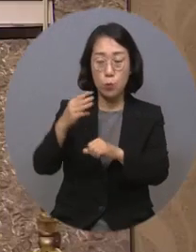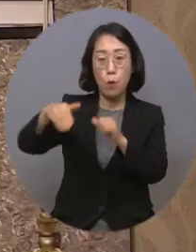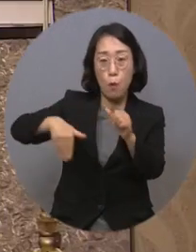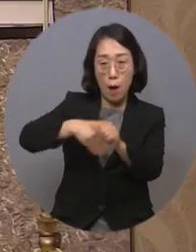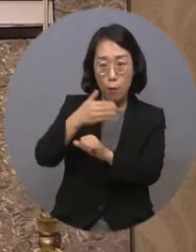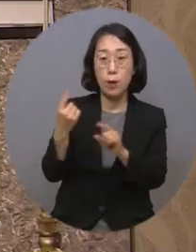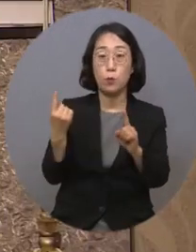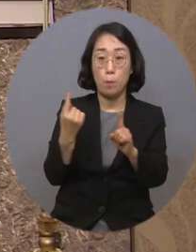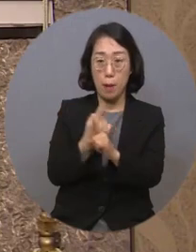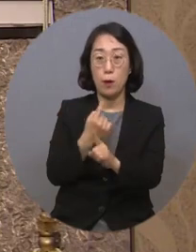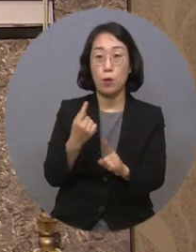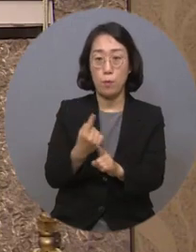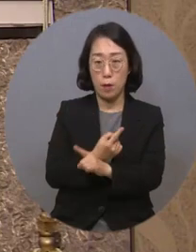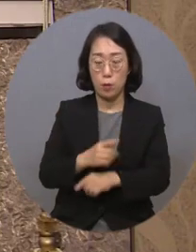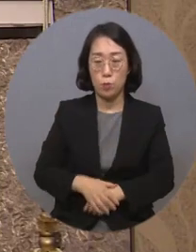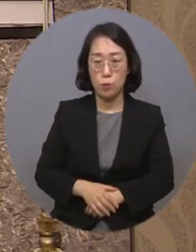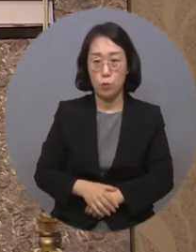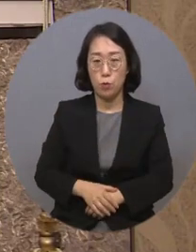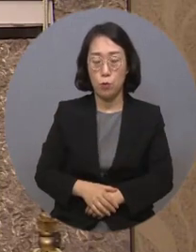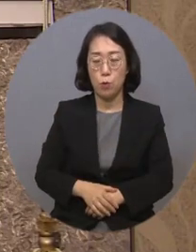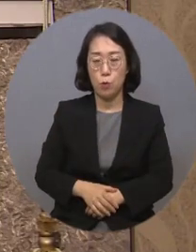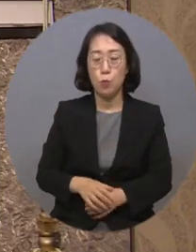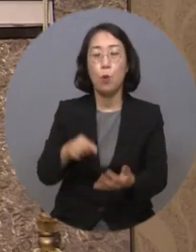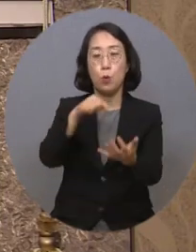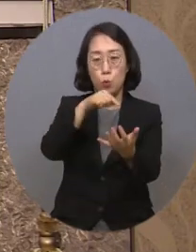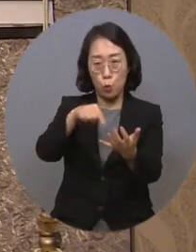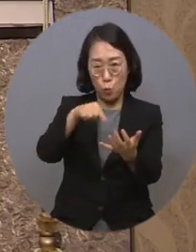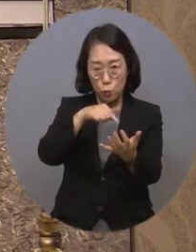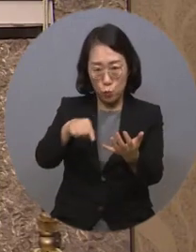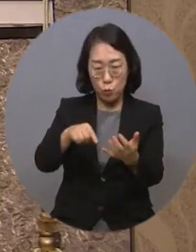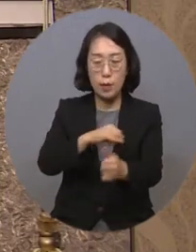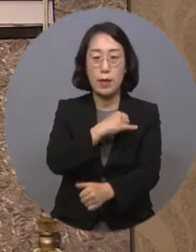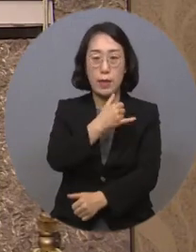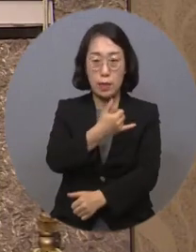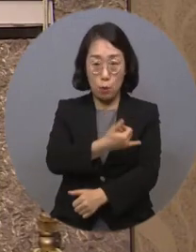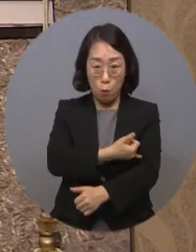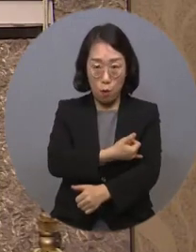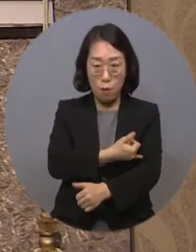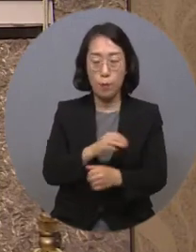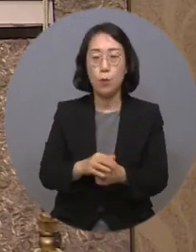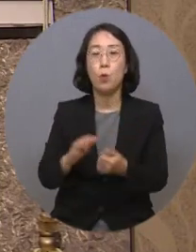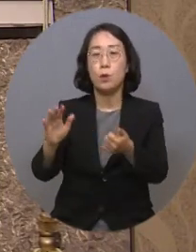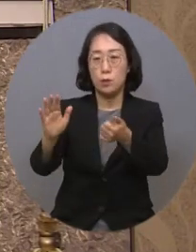예. 그 교육도 어떤 인권 또